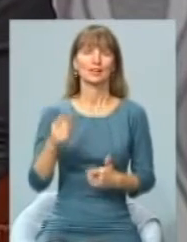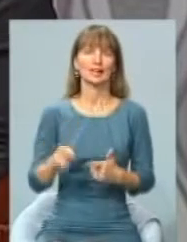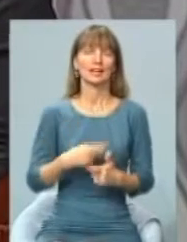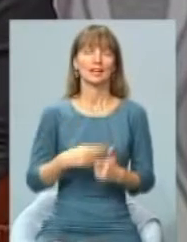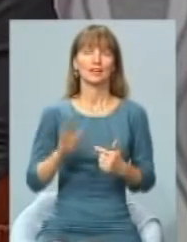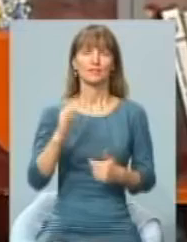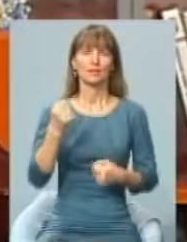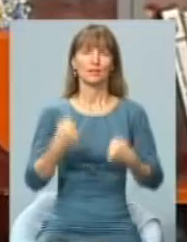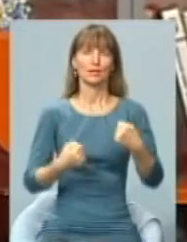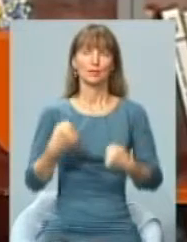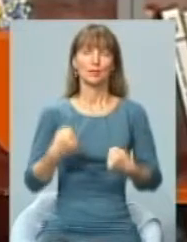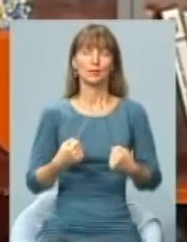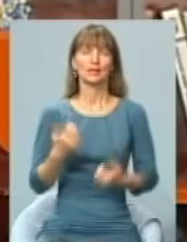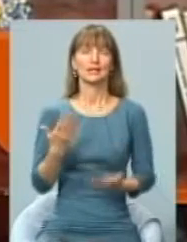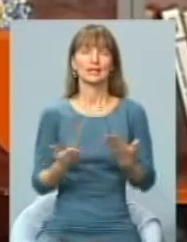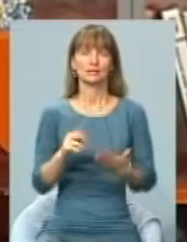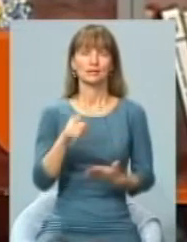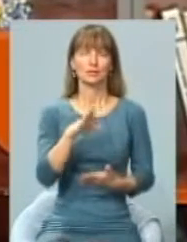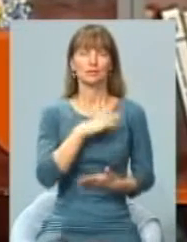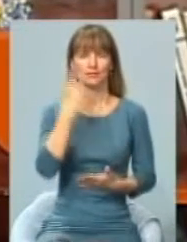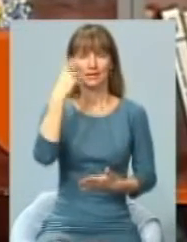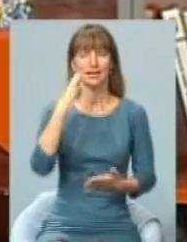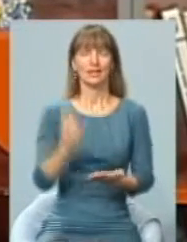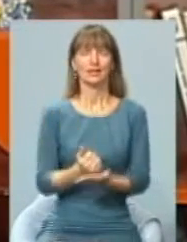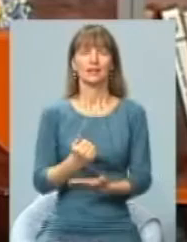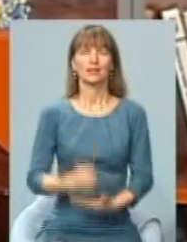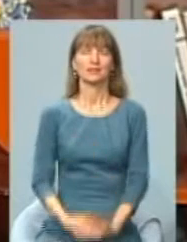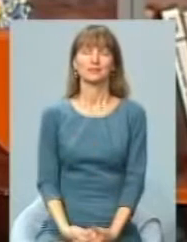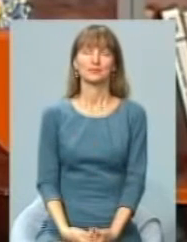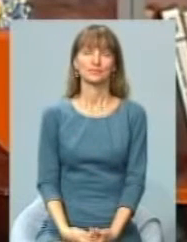самих автомобілях? Якби ти був таким винахідником?